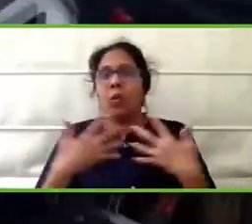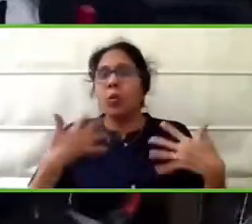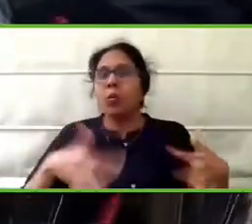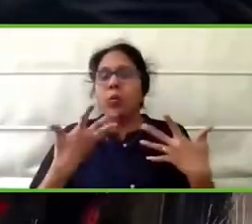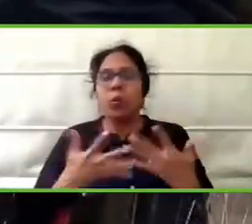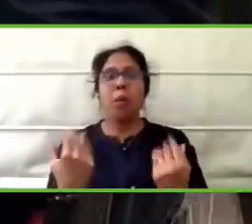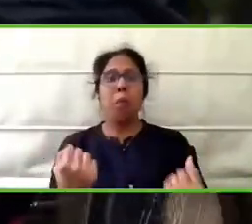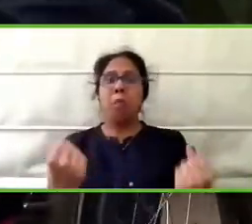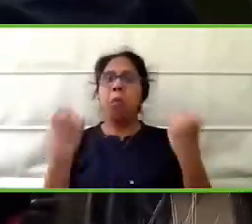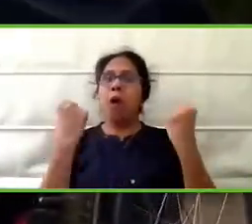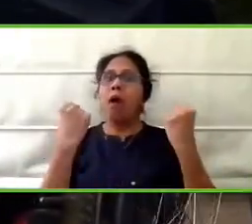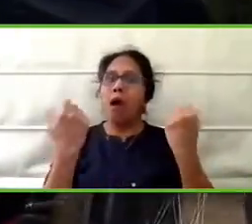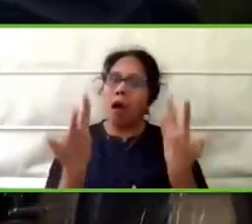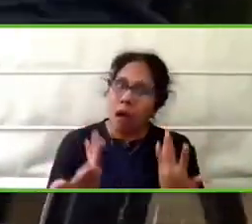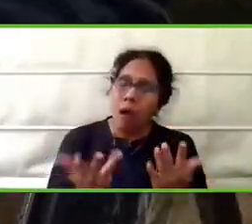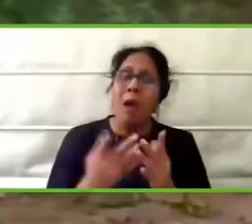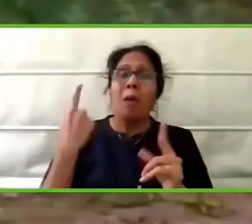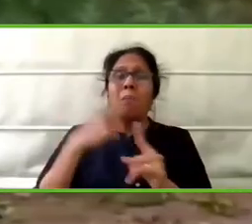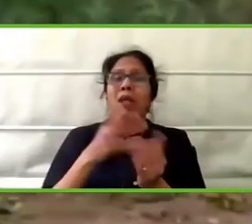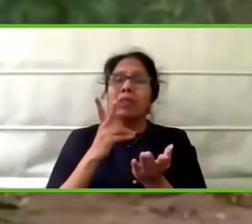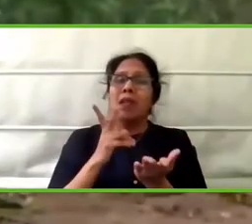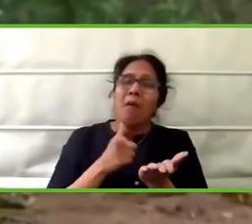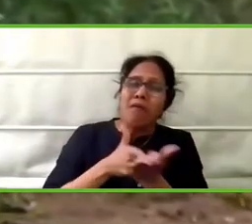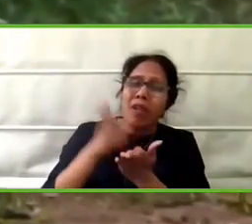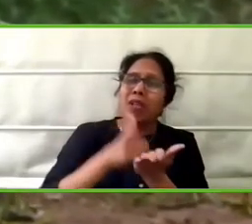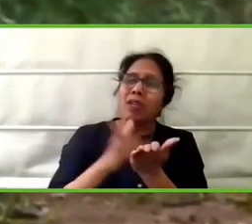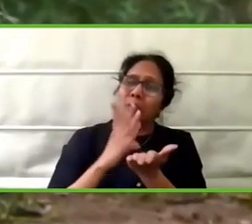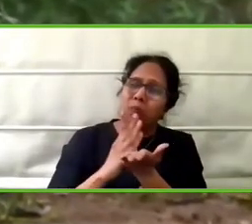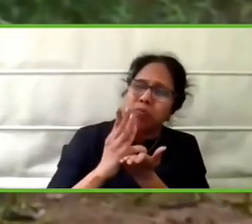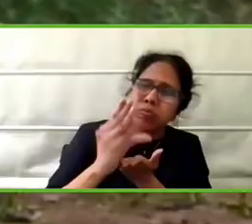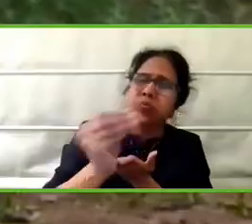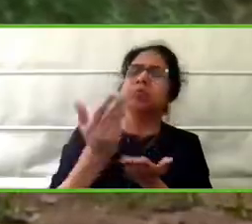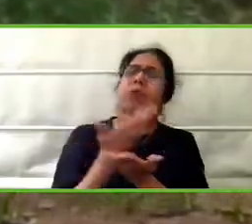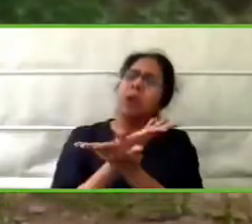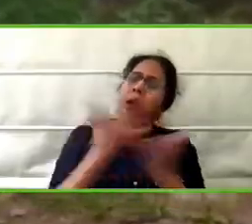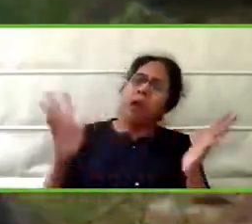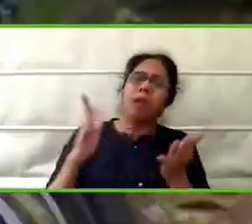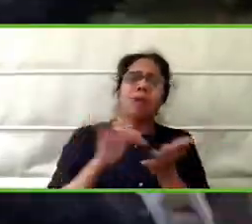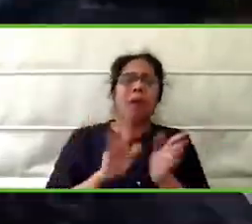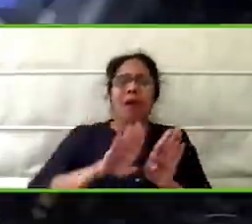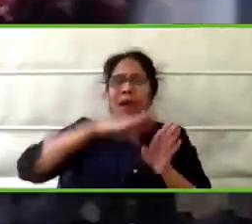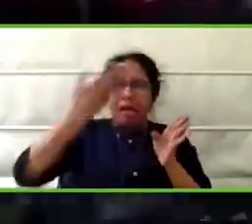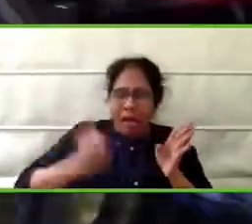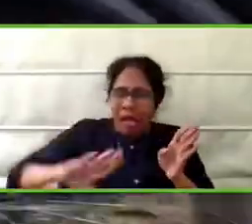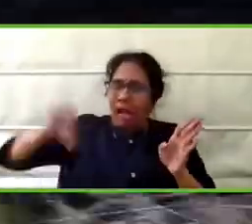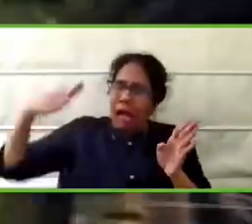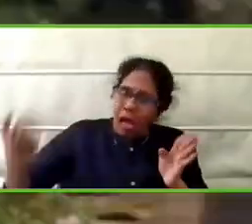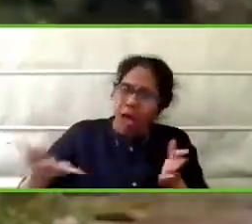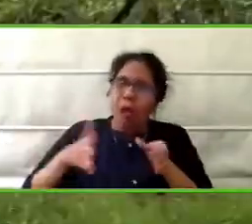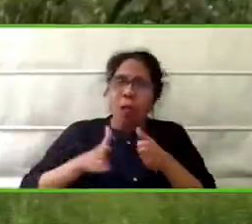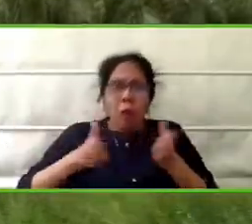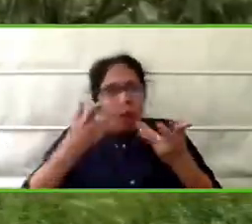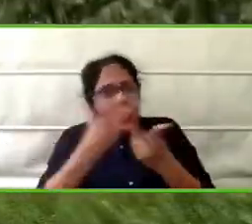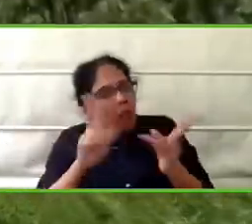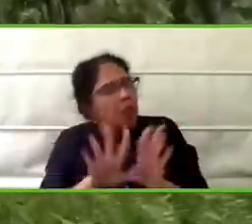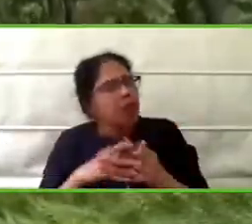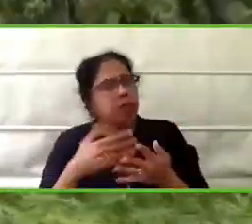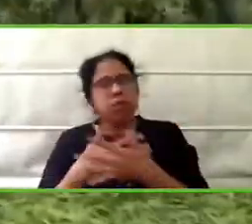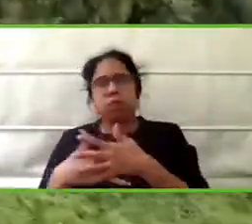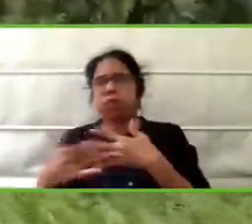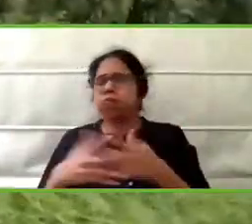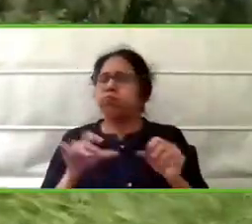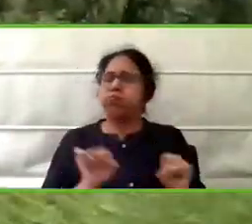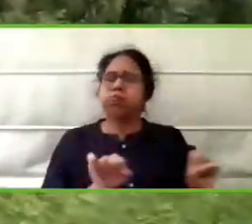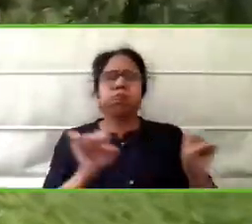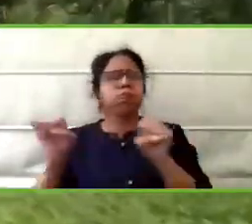है, मजबूत है, गाँव में चला सकते हैं, अगर गड्ढे ऊंचे नीचे हैं तो आसानी से चला सकते हैं, अभी हमको कोई डर